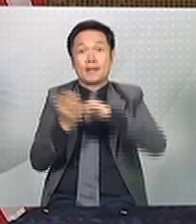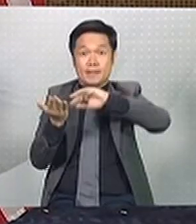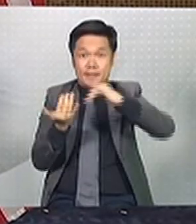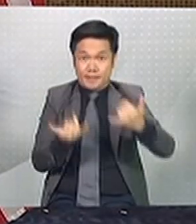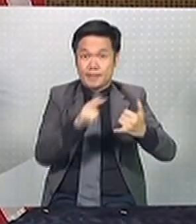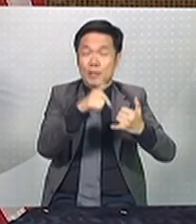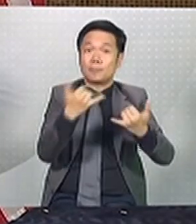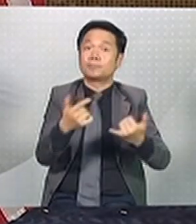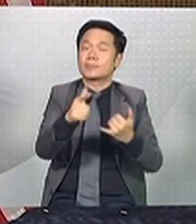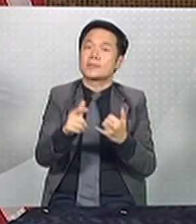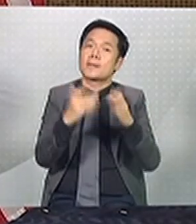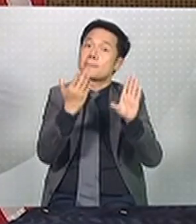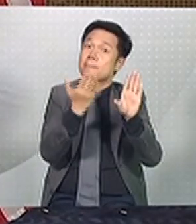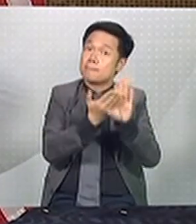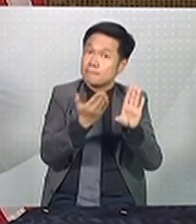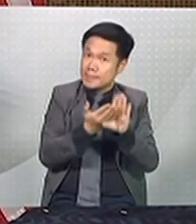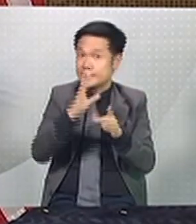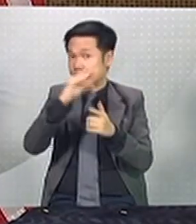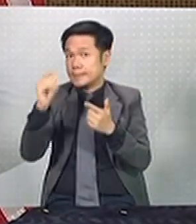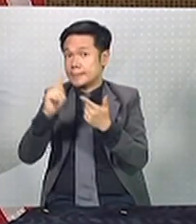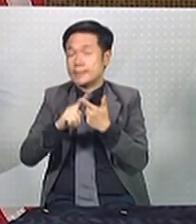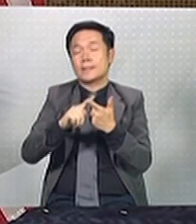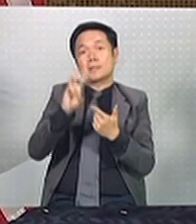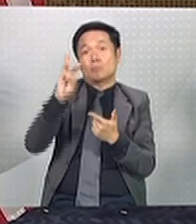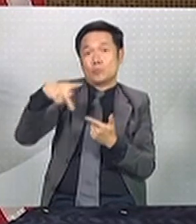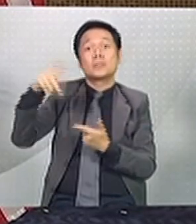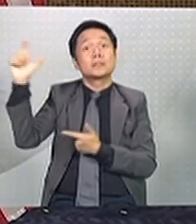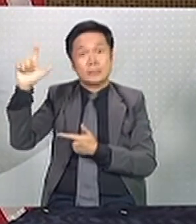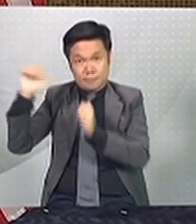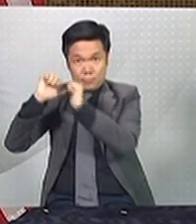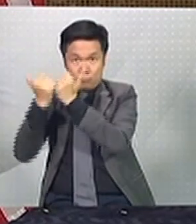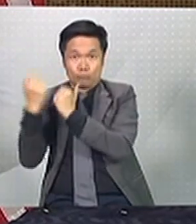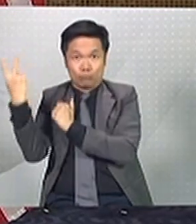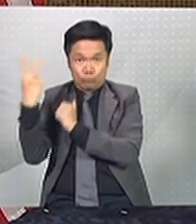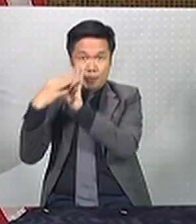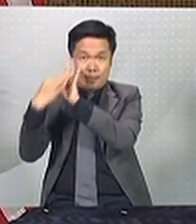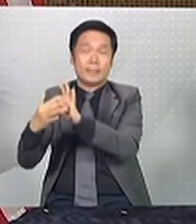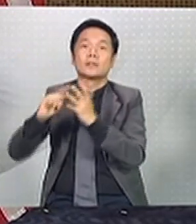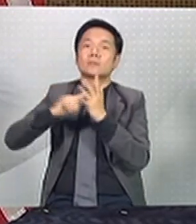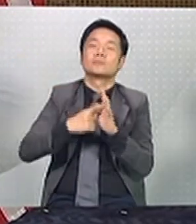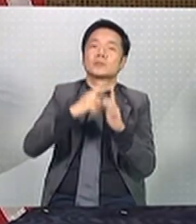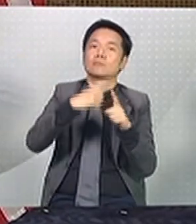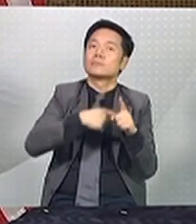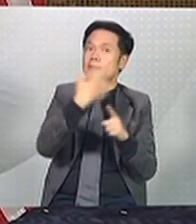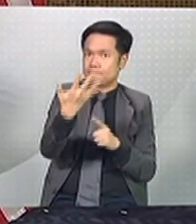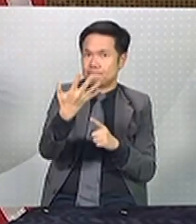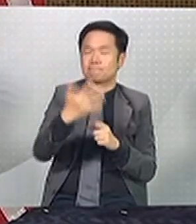Berhad dengan Majlis Agama Islam Wilayah Persekutuan akan bermula dalam bulan Mei